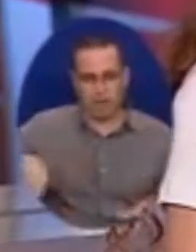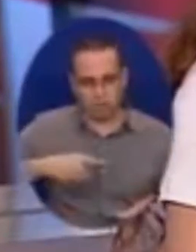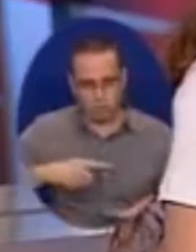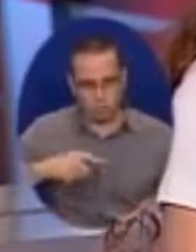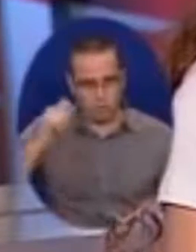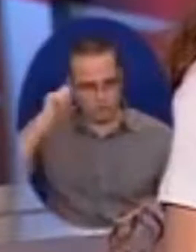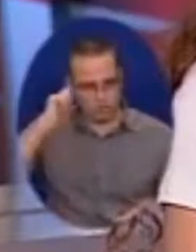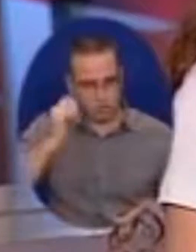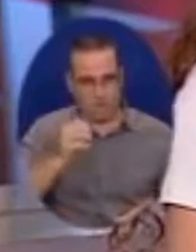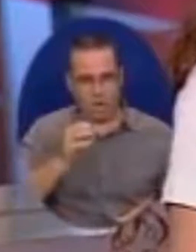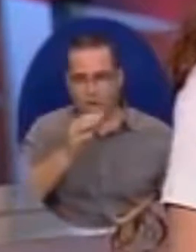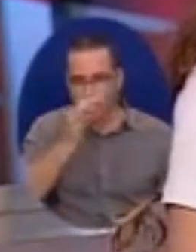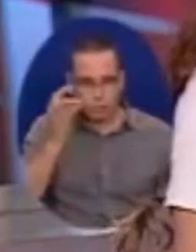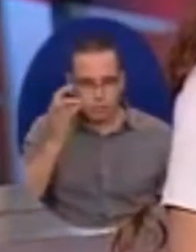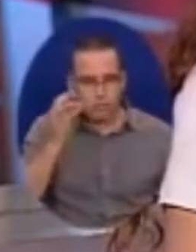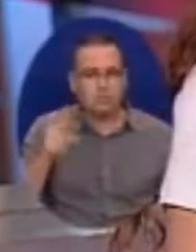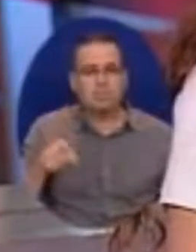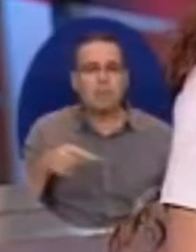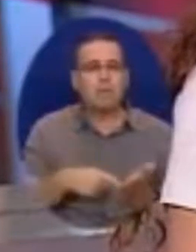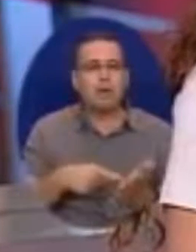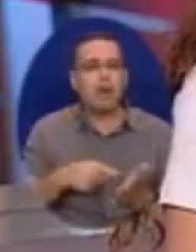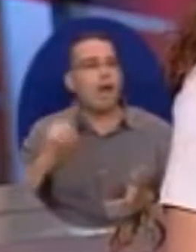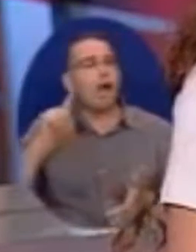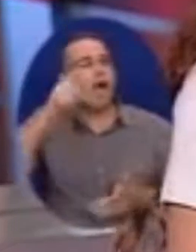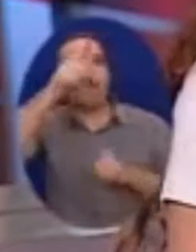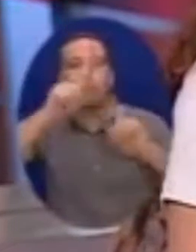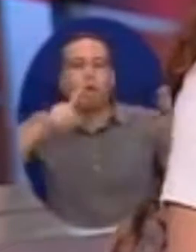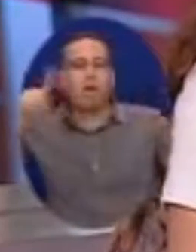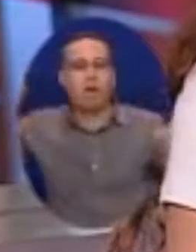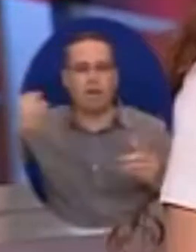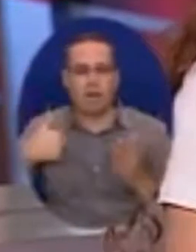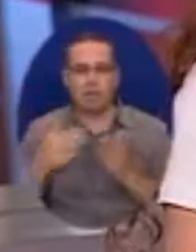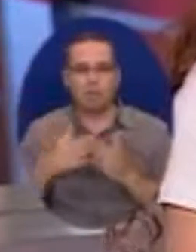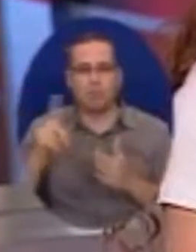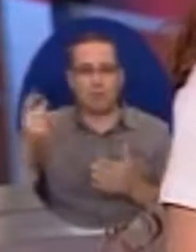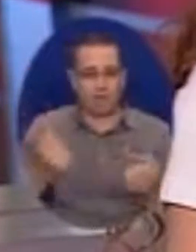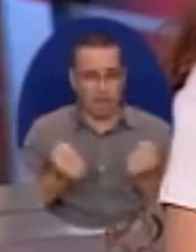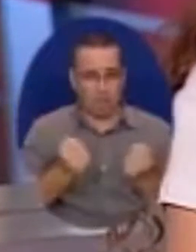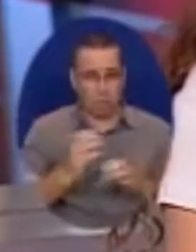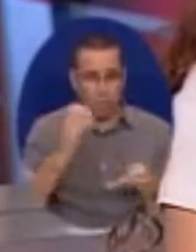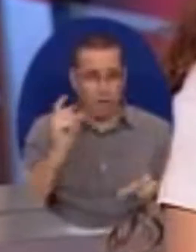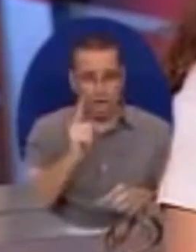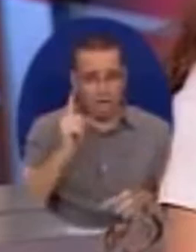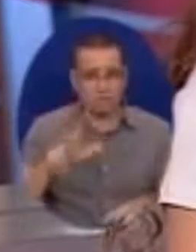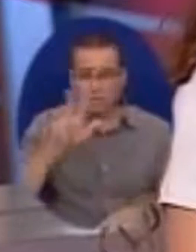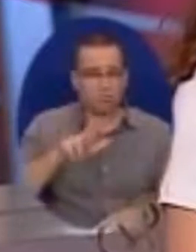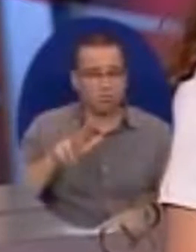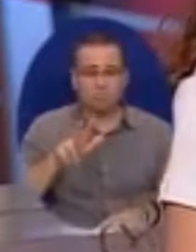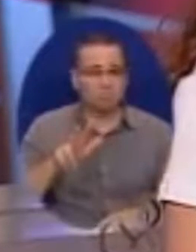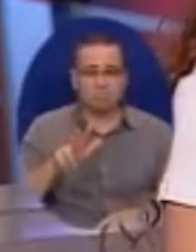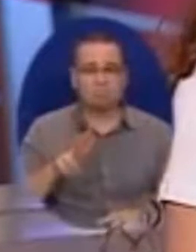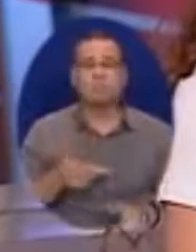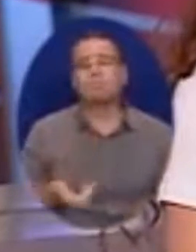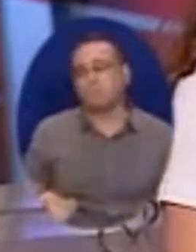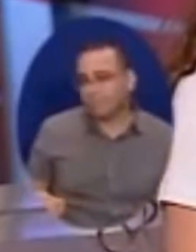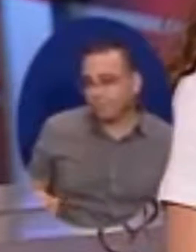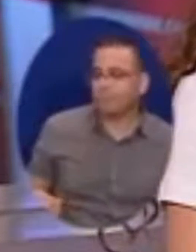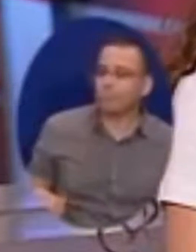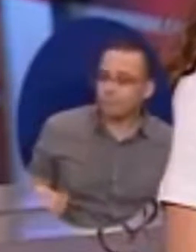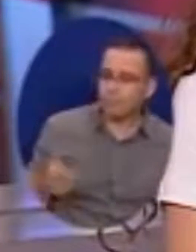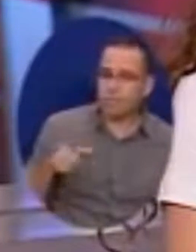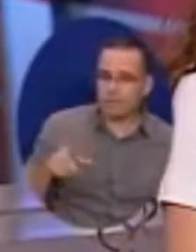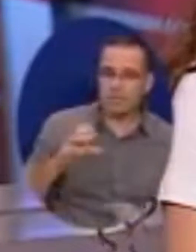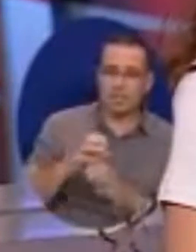אחת זה המרחק, זה הפריפריה, אנחנו... התחבורה הציבורית היא לא כל כך... מחדל התחבורה הציבורית.